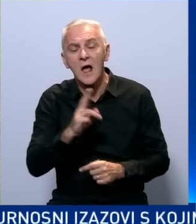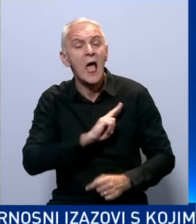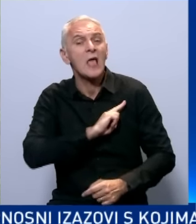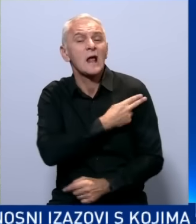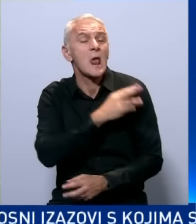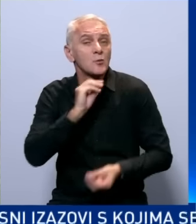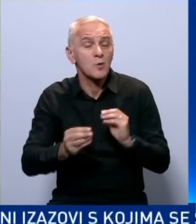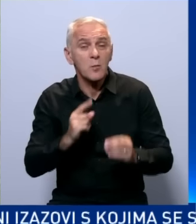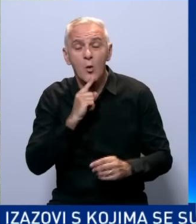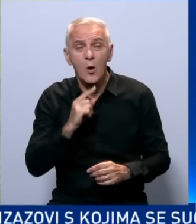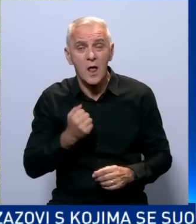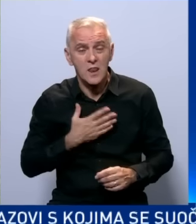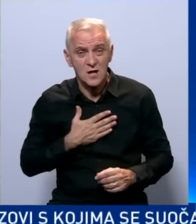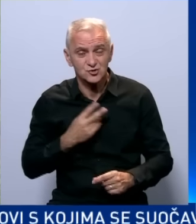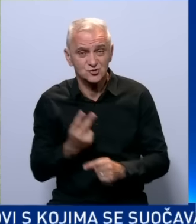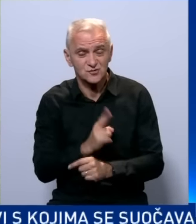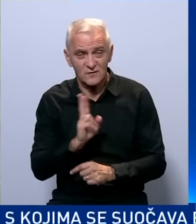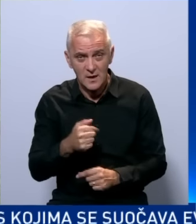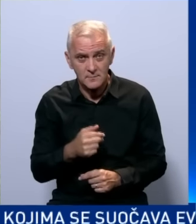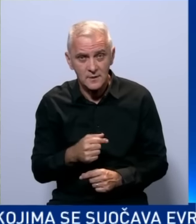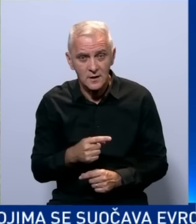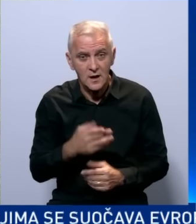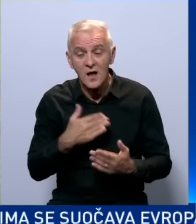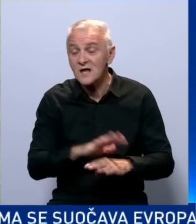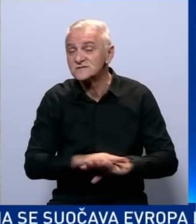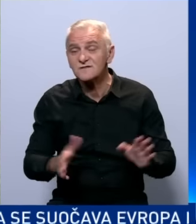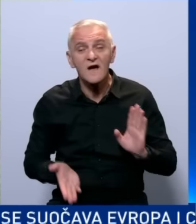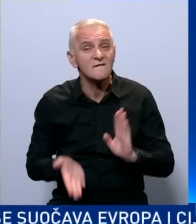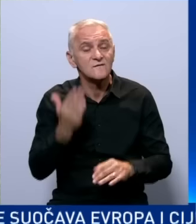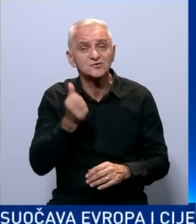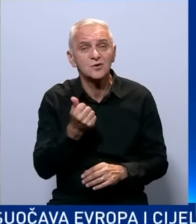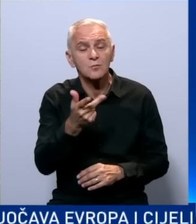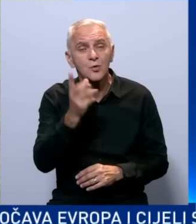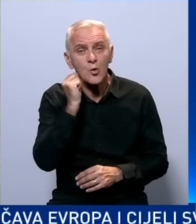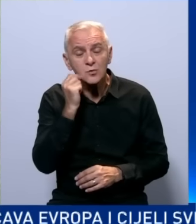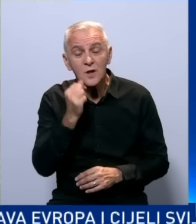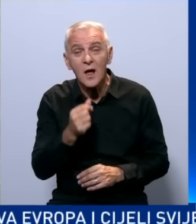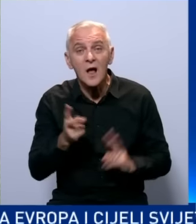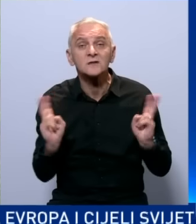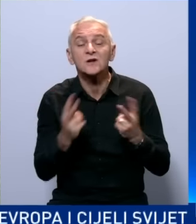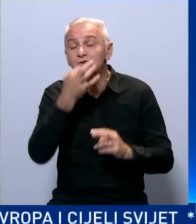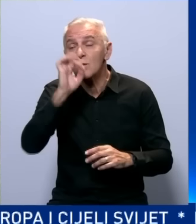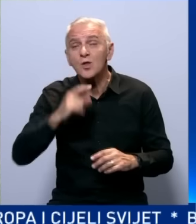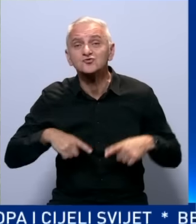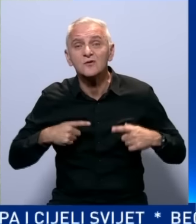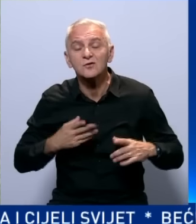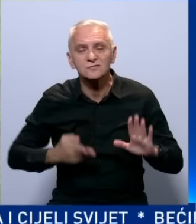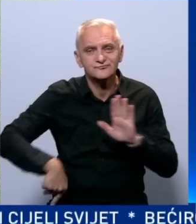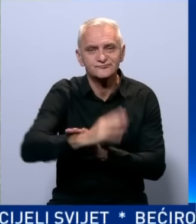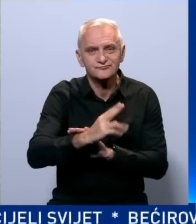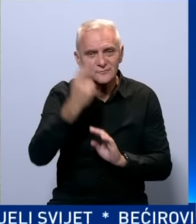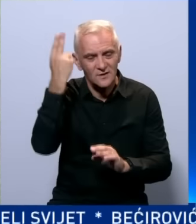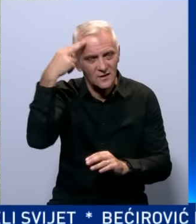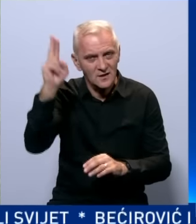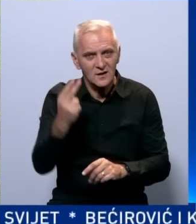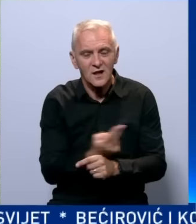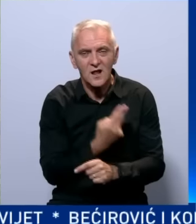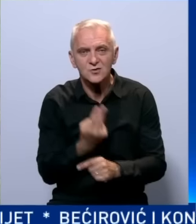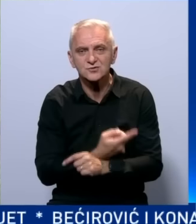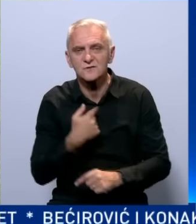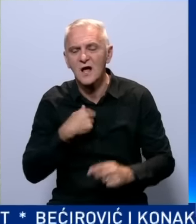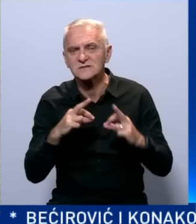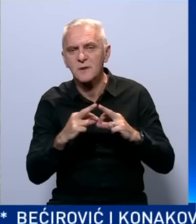koji naša zemlja ima, a koji se odnosi na sve veći broj ljudi koji u potrazi za boljim životom odlaze u inostranstvo. Ja sam